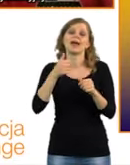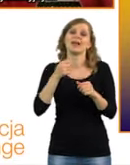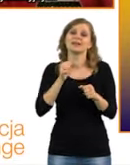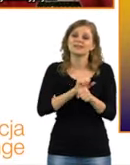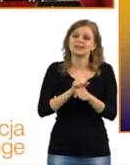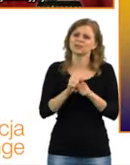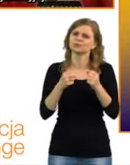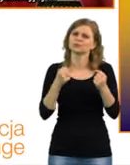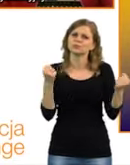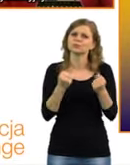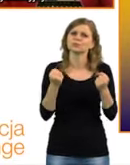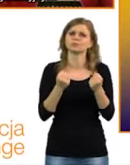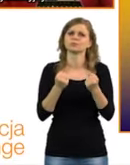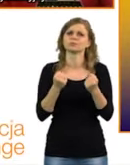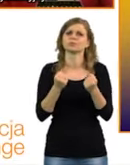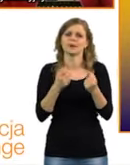istnieje ścisła